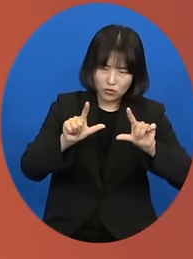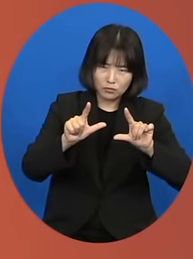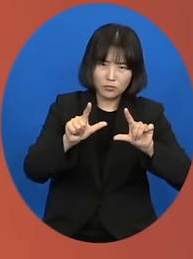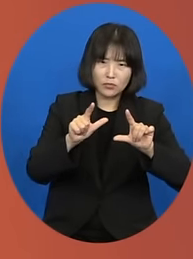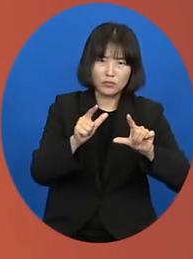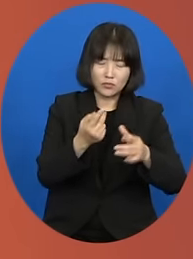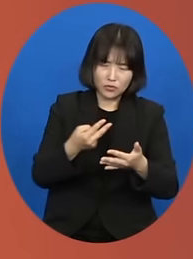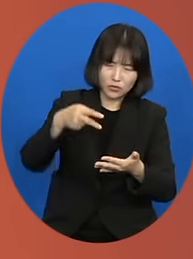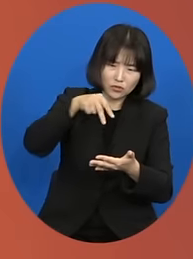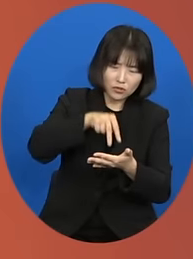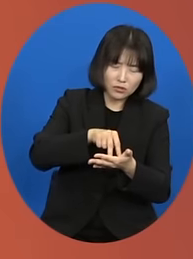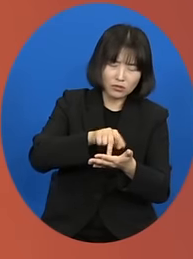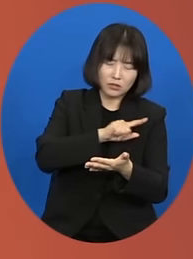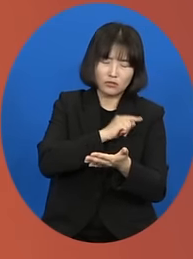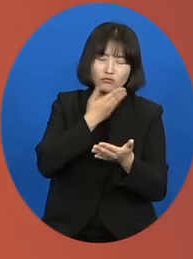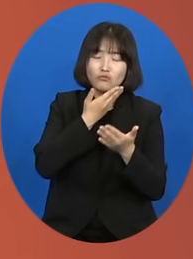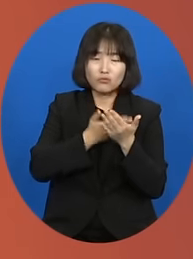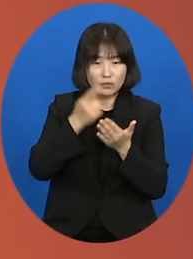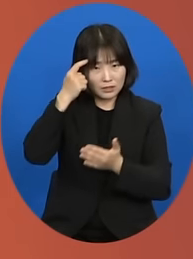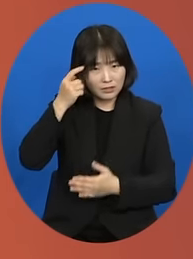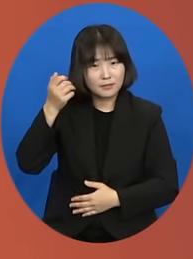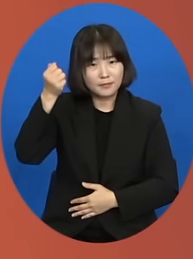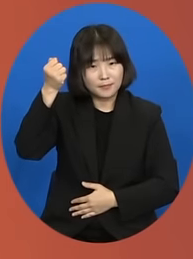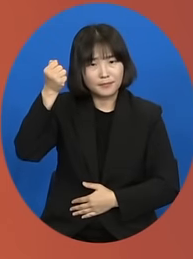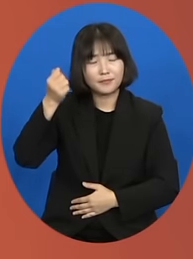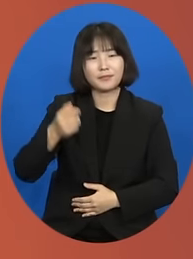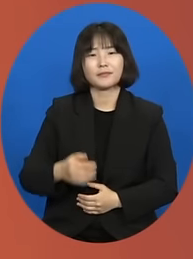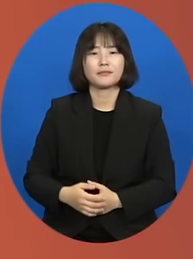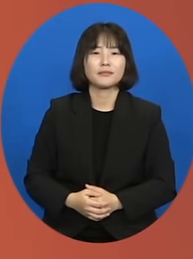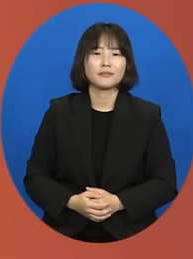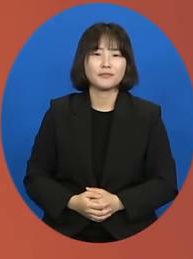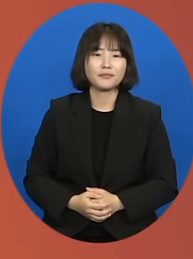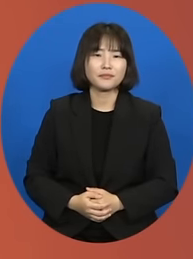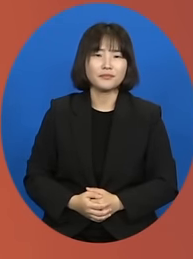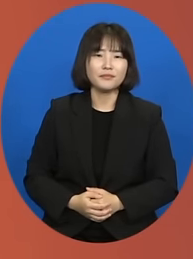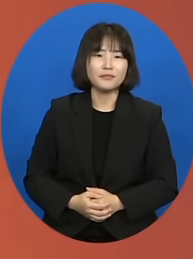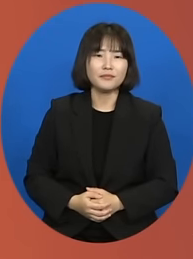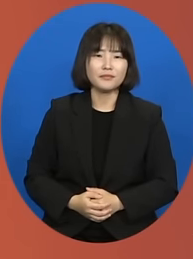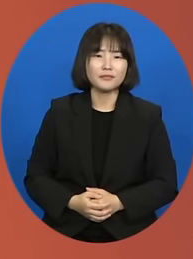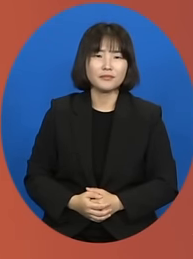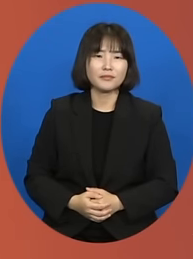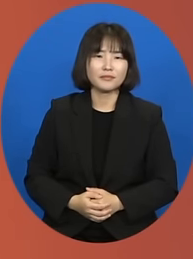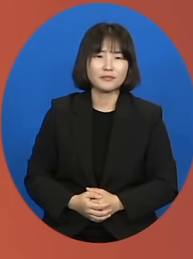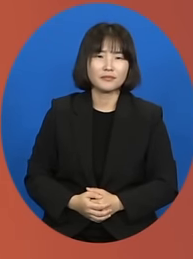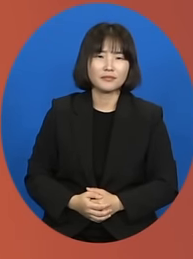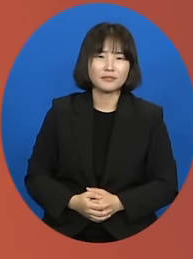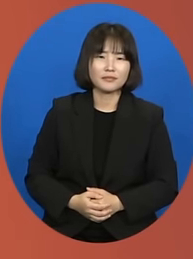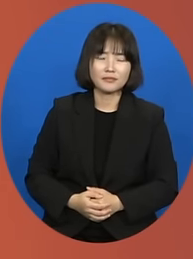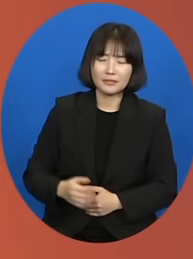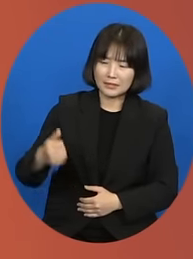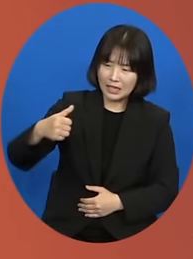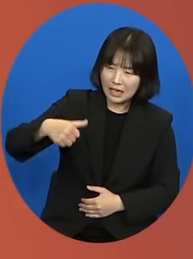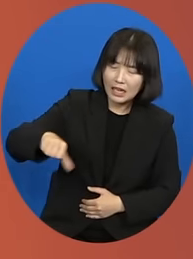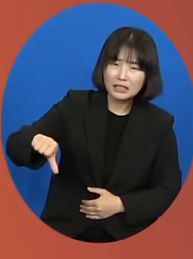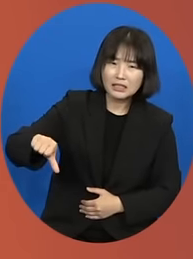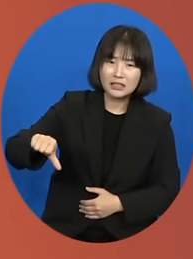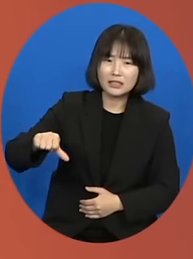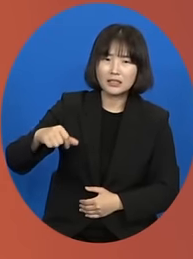중요하게 생각하는 것입니다. 그자 그 아들에게 옷을 빕니다. 가락지를